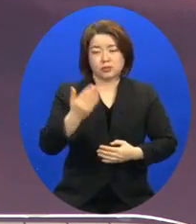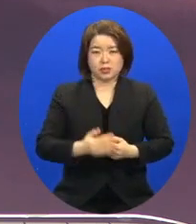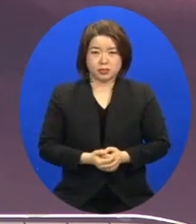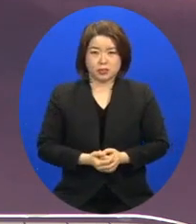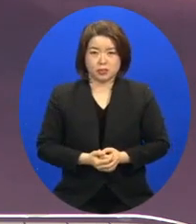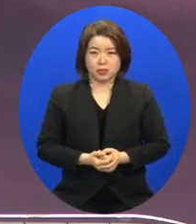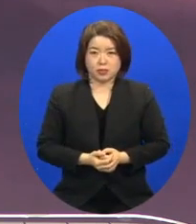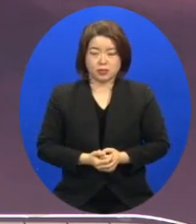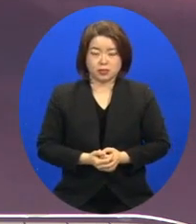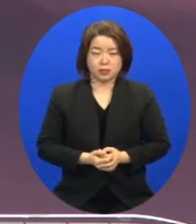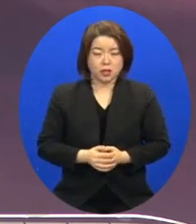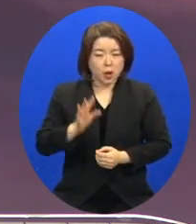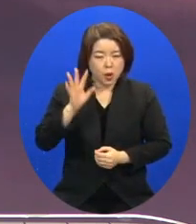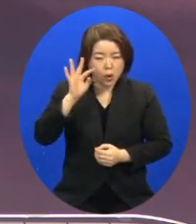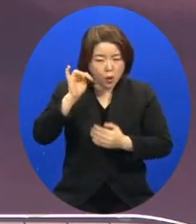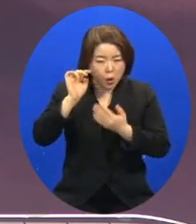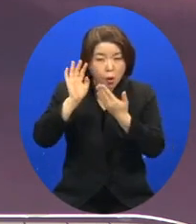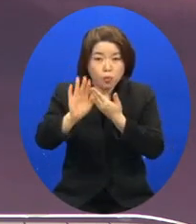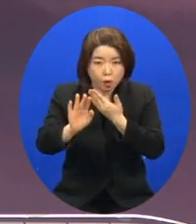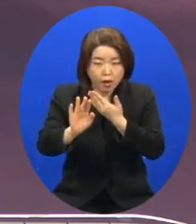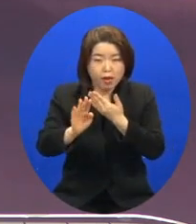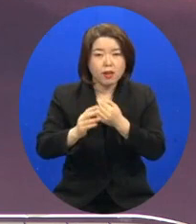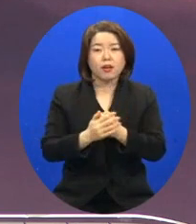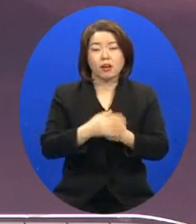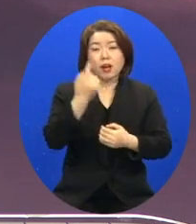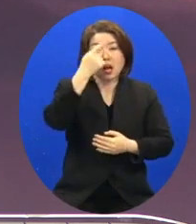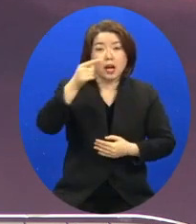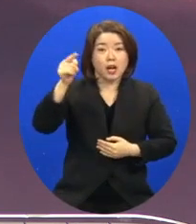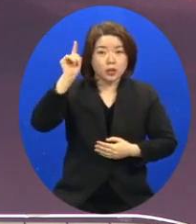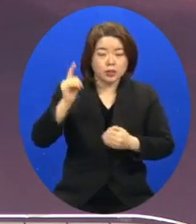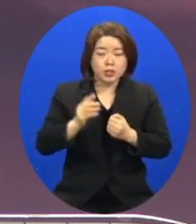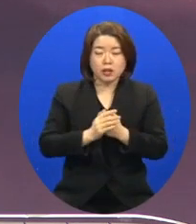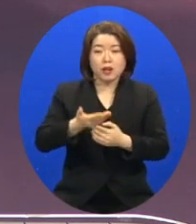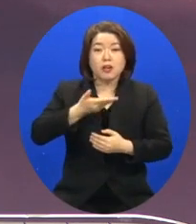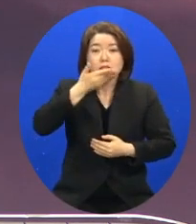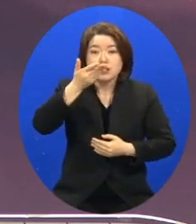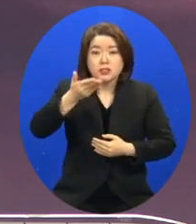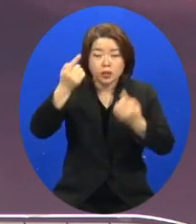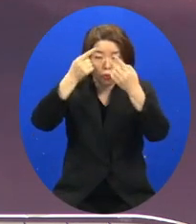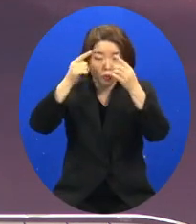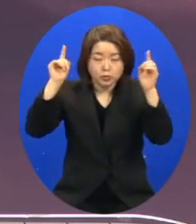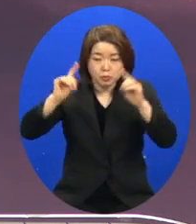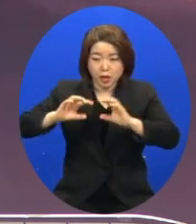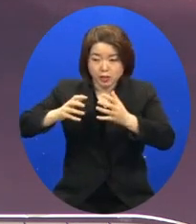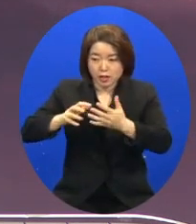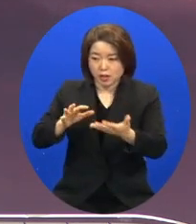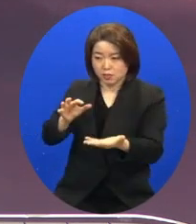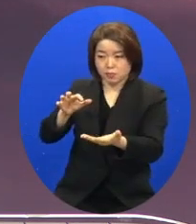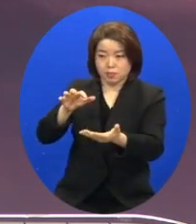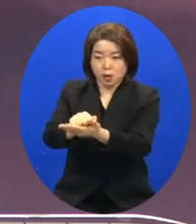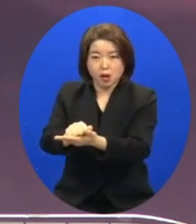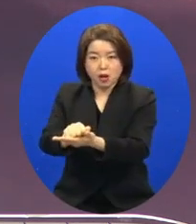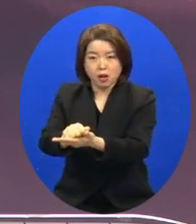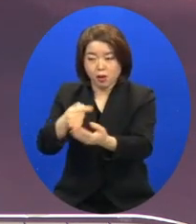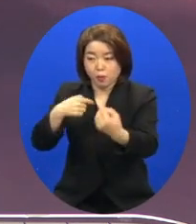그런데 그 몇 주 후에 러시아가 체코슬로바키아를 침공했습니다.